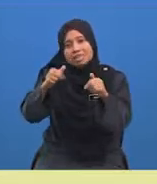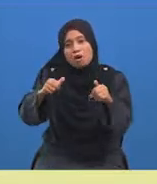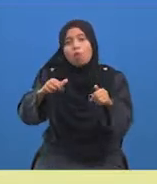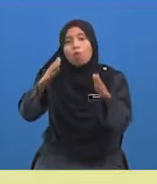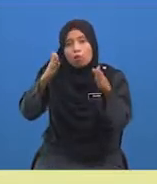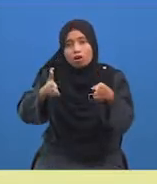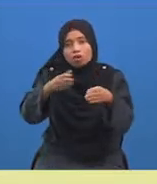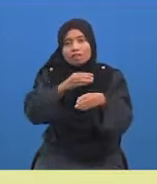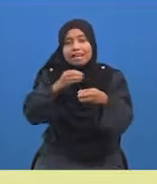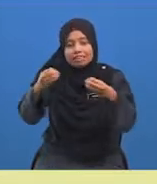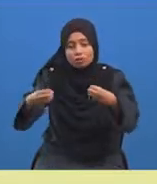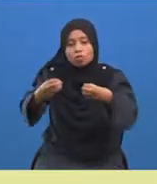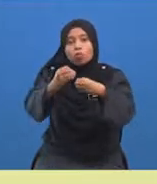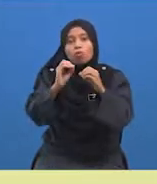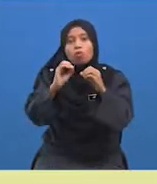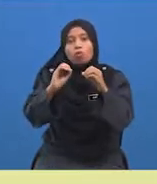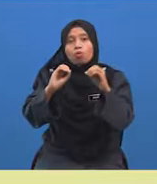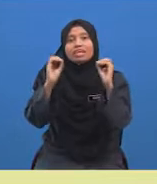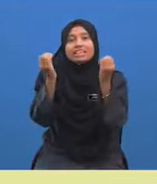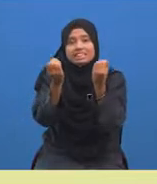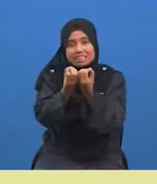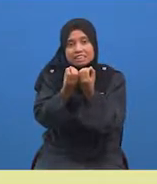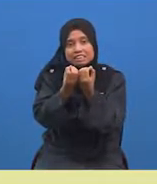pekerja dan organisasi.